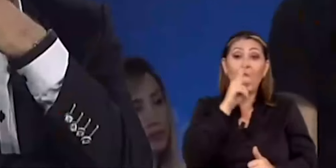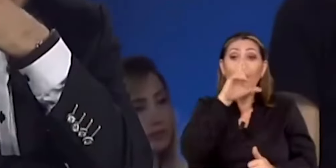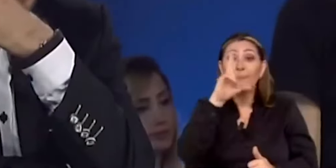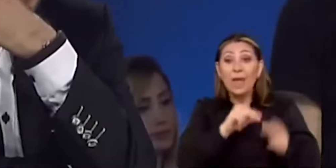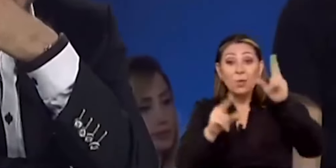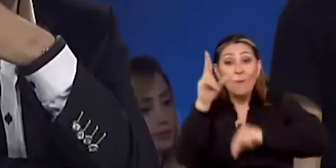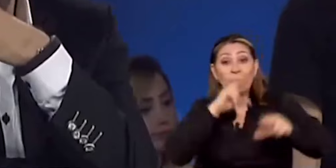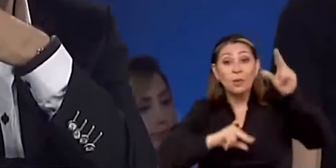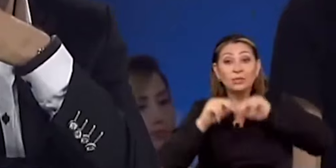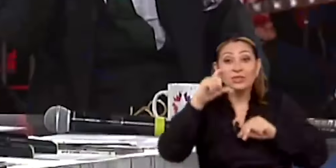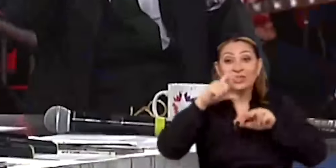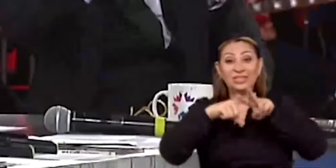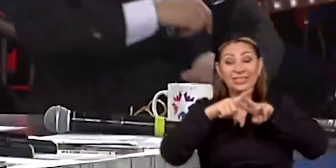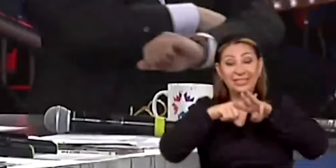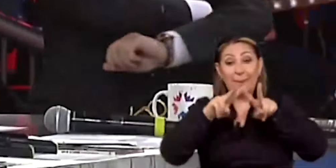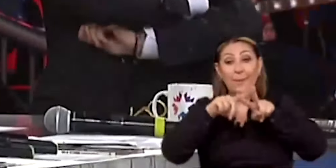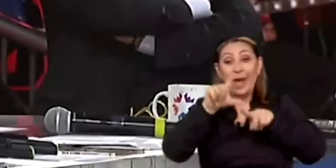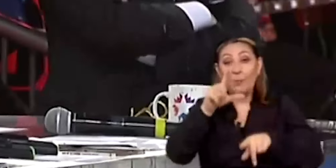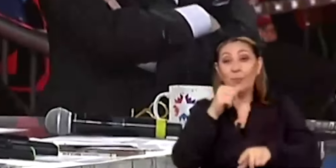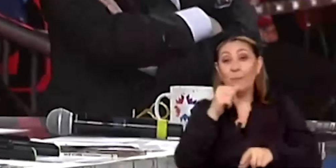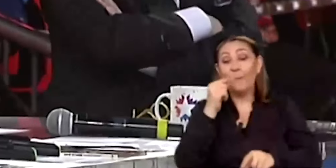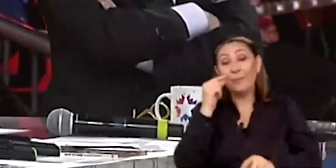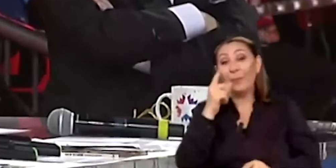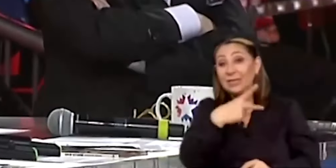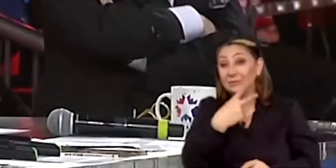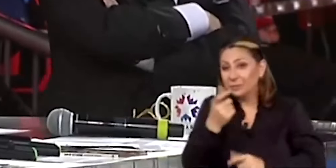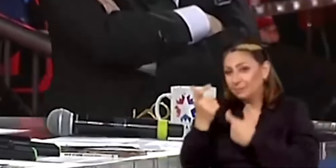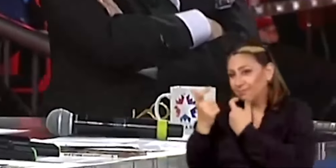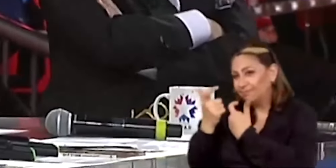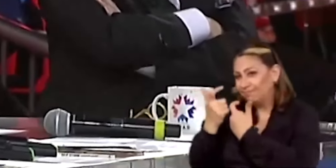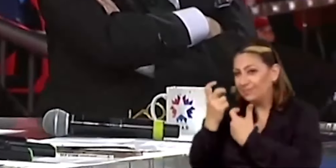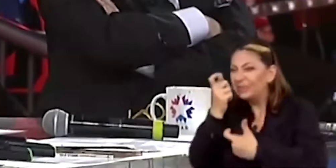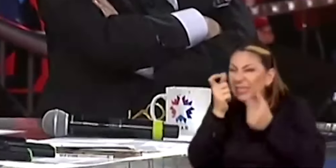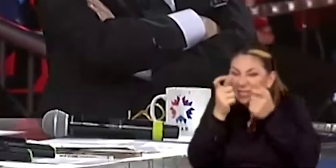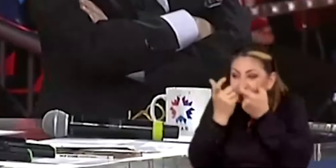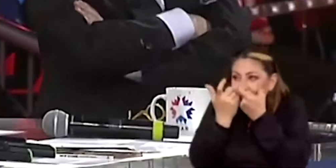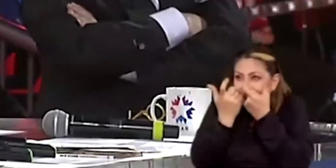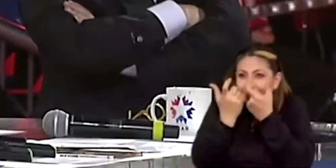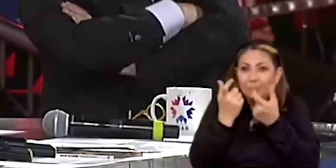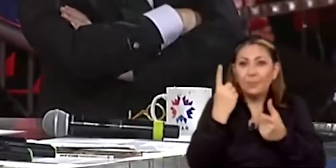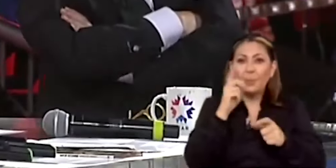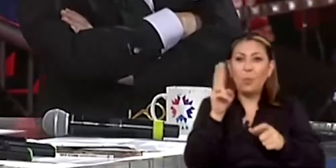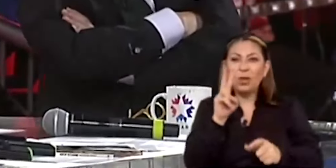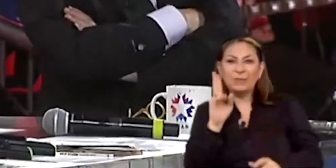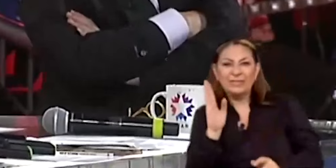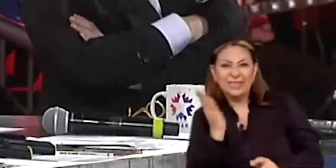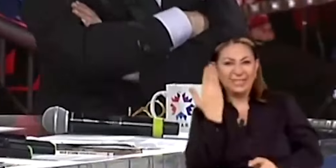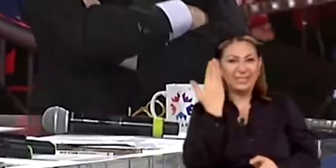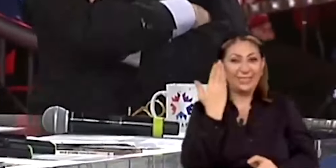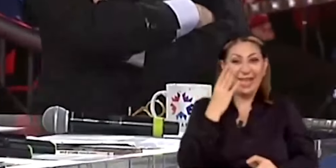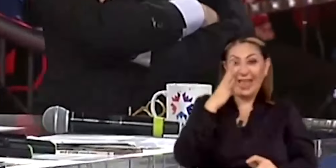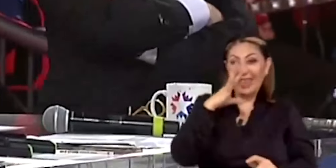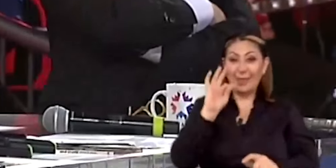hoşlanıyorlar. Cemal ve ben dikkatlice bu adama bakıyoruz şimdi ikimiz. Hani bir gün modamız geçerse